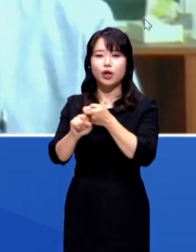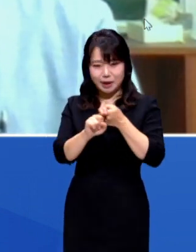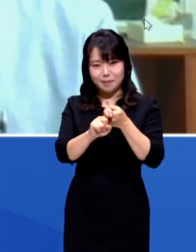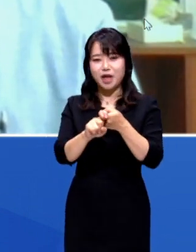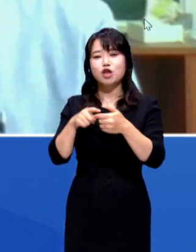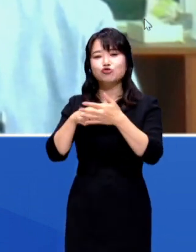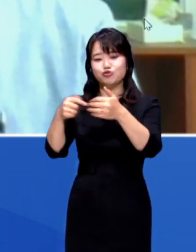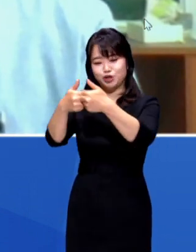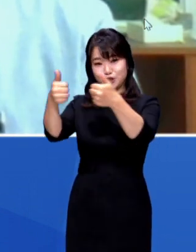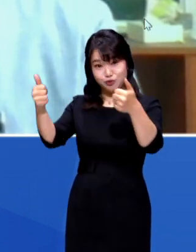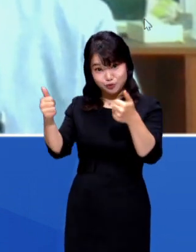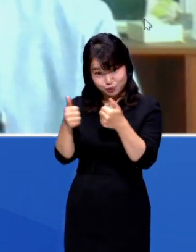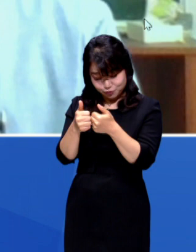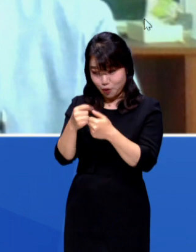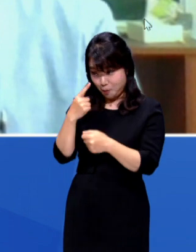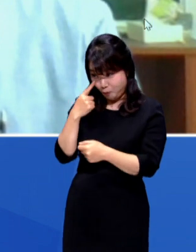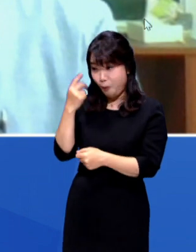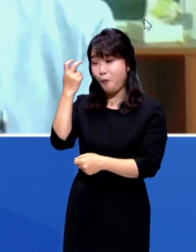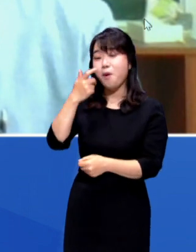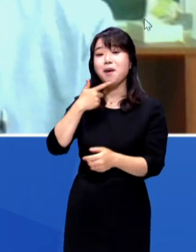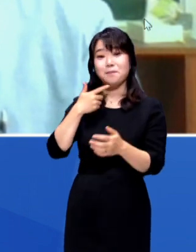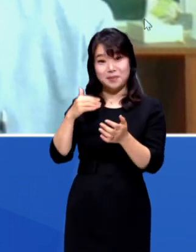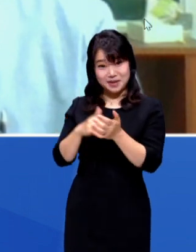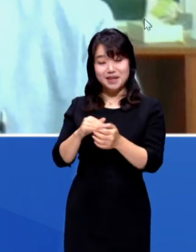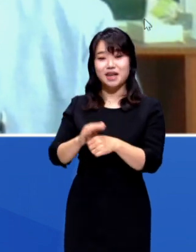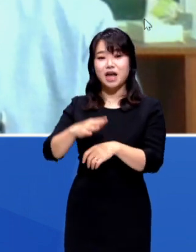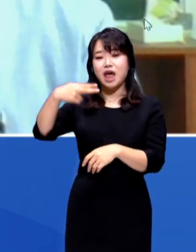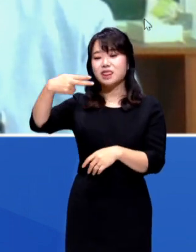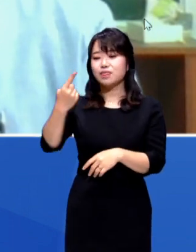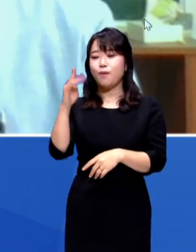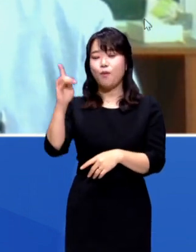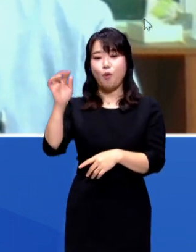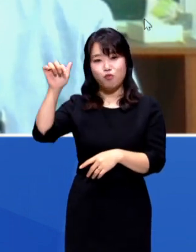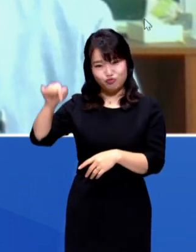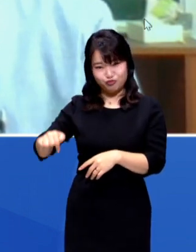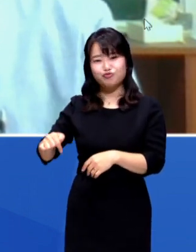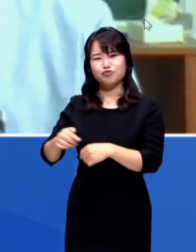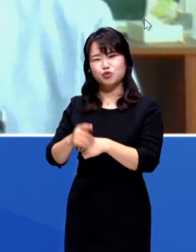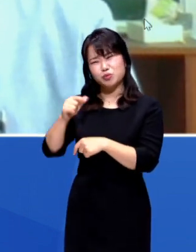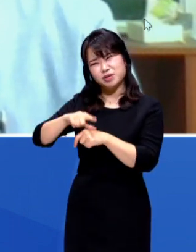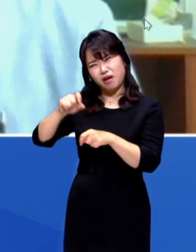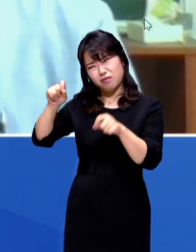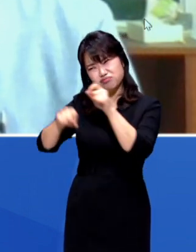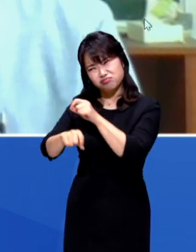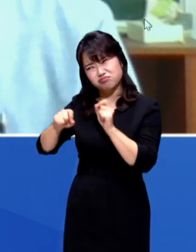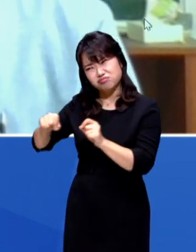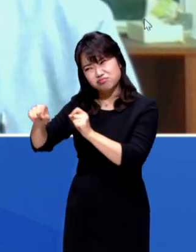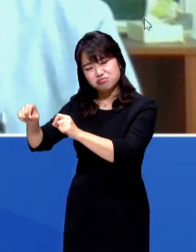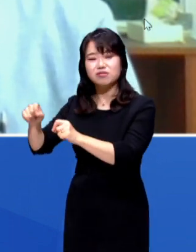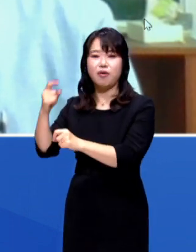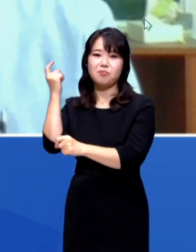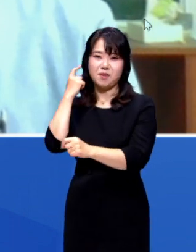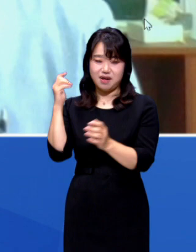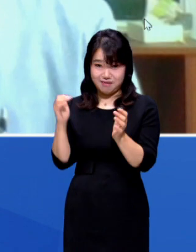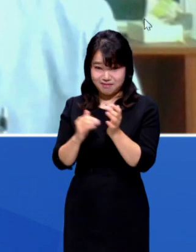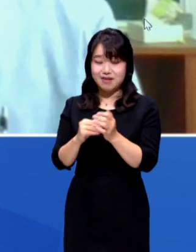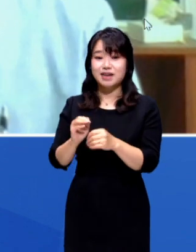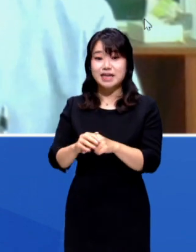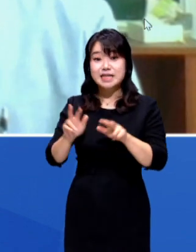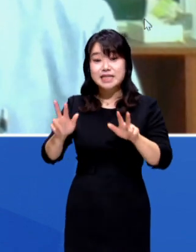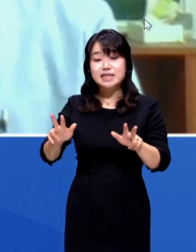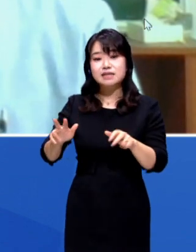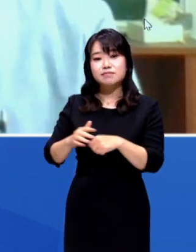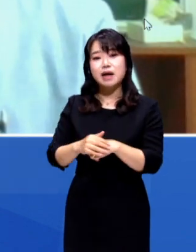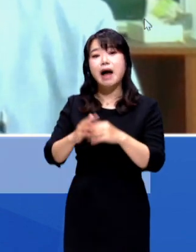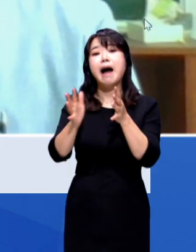배경을 살펴봤습니다. 이 도봉구도 현재 재건축 사업이 좀 늦게 진행된다는 민원이 많은 걸로 알고 있는데요. 네, 지금까지